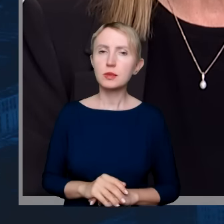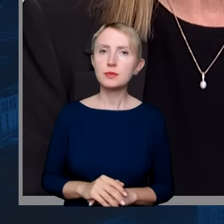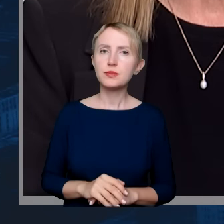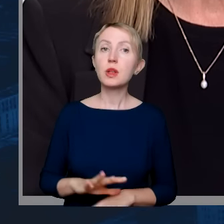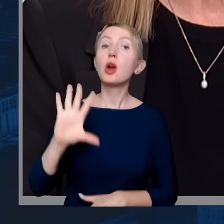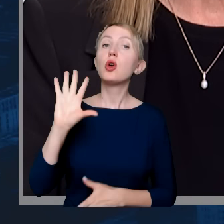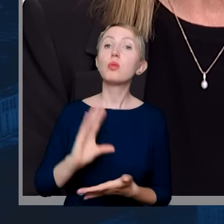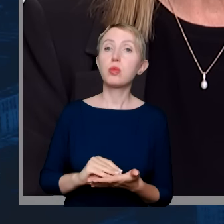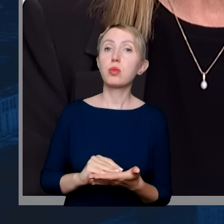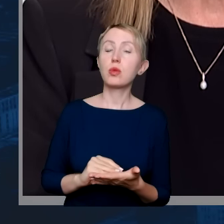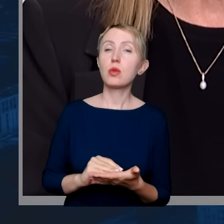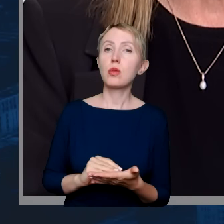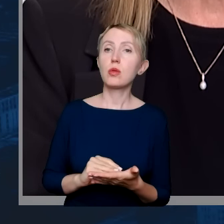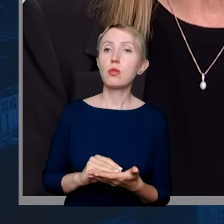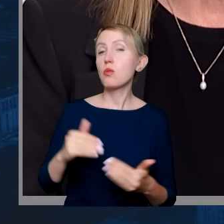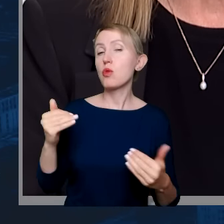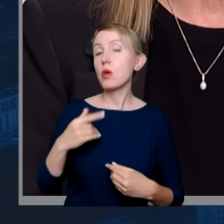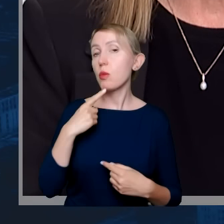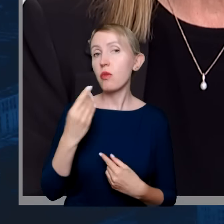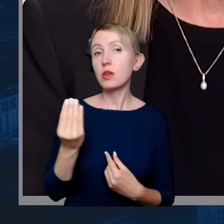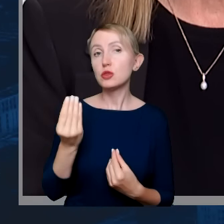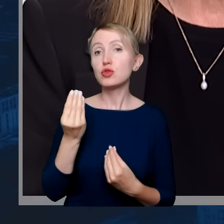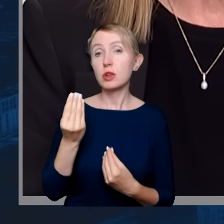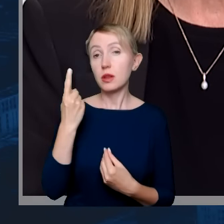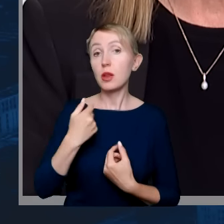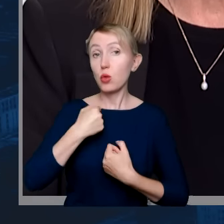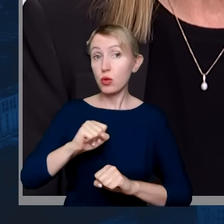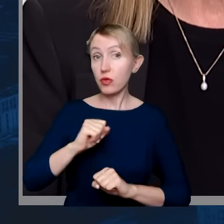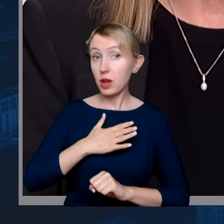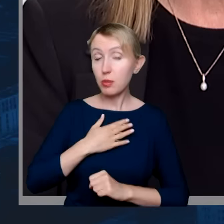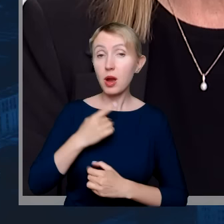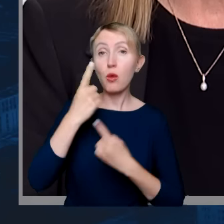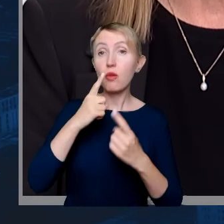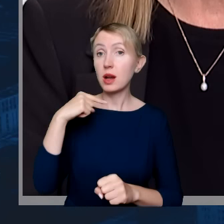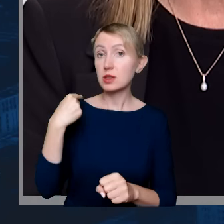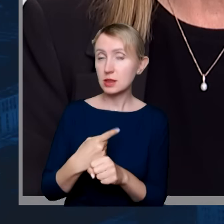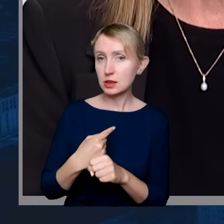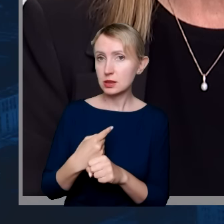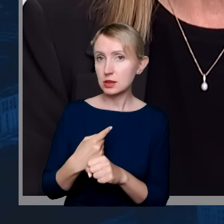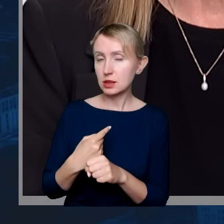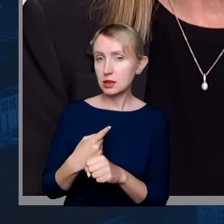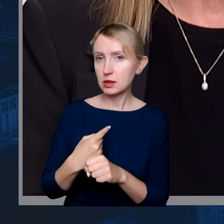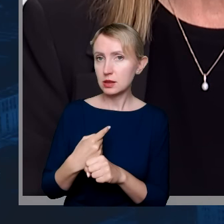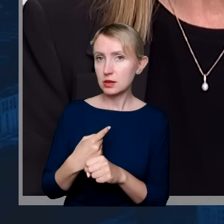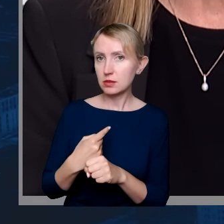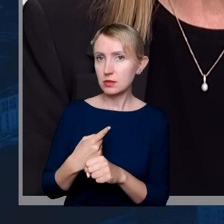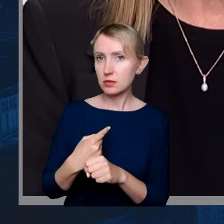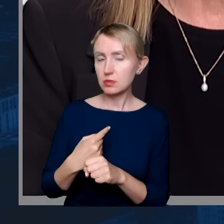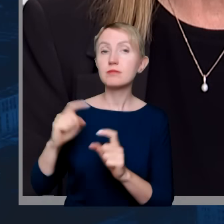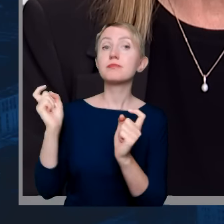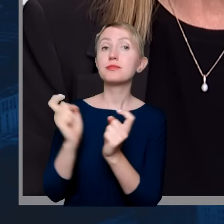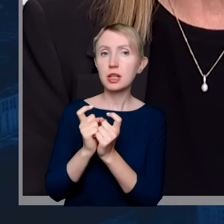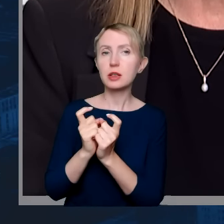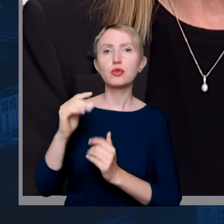stać mnie na jedno, żeby Państwu powiedzieć i telewidzom. Uważam, że ta decyzja kontestująca wówczas budowę tego